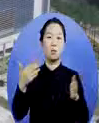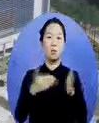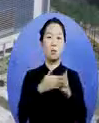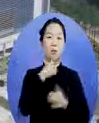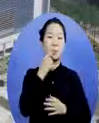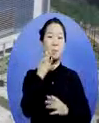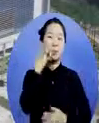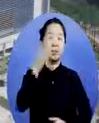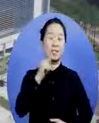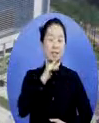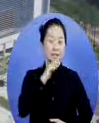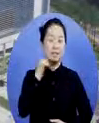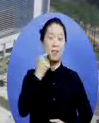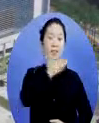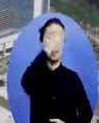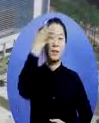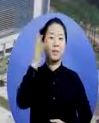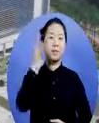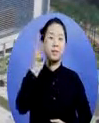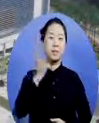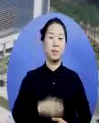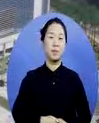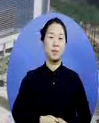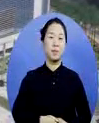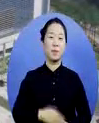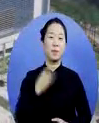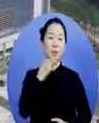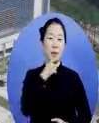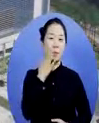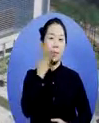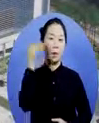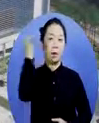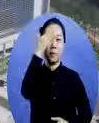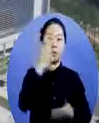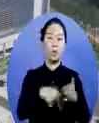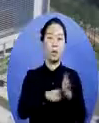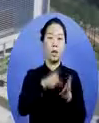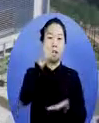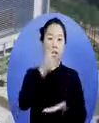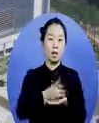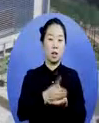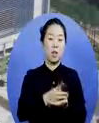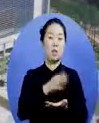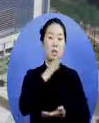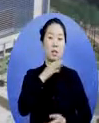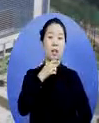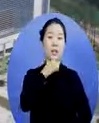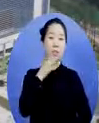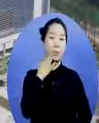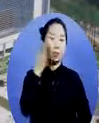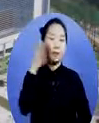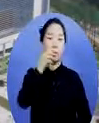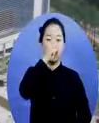단풍이 대미를 장식한 다고 합니다 번잡스러운 단풍 관광 을 피해서 선한 도심 곳곳에 수문 단품 비경을 찾아